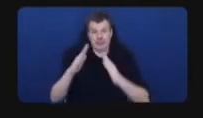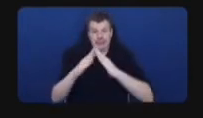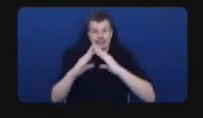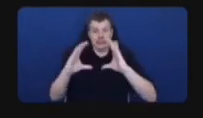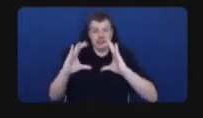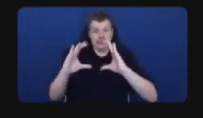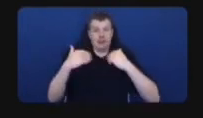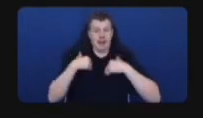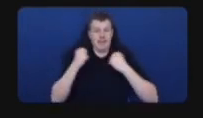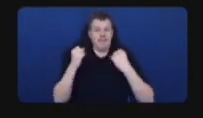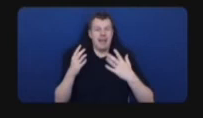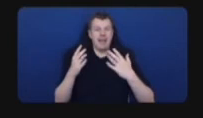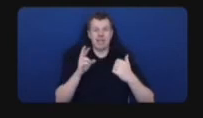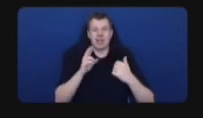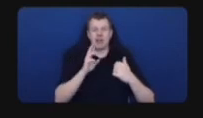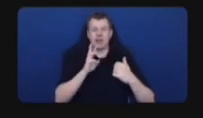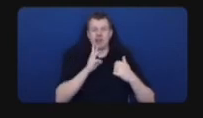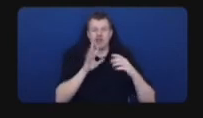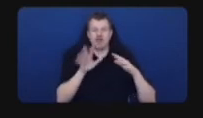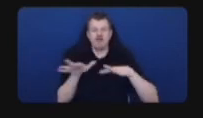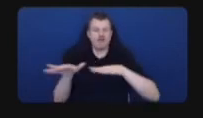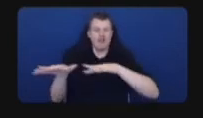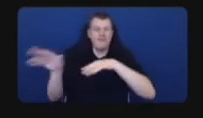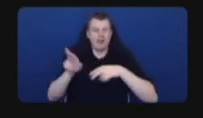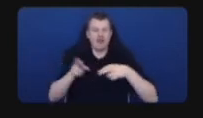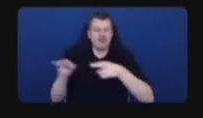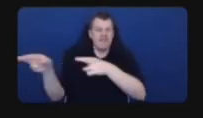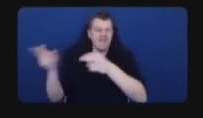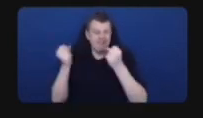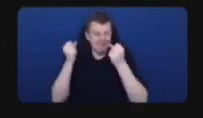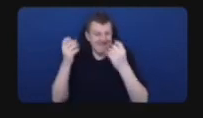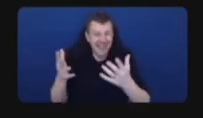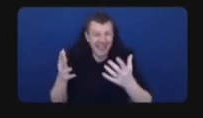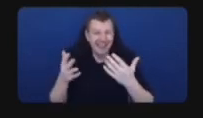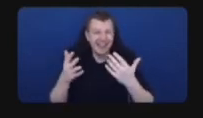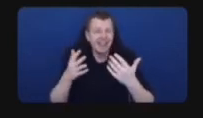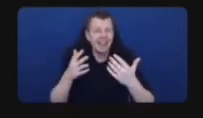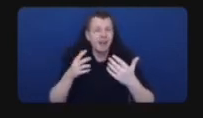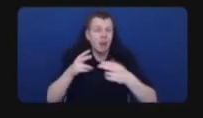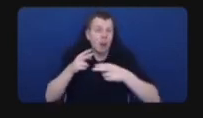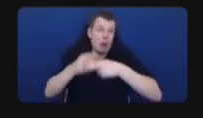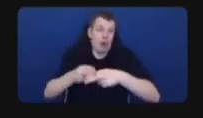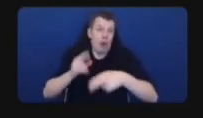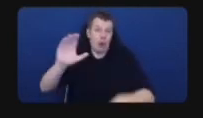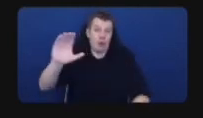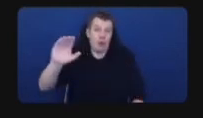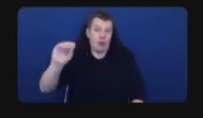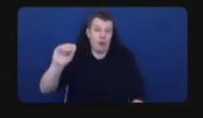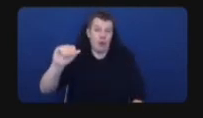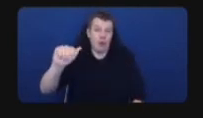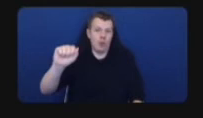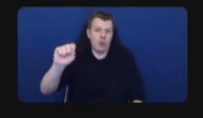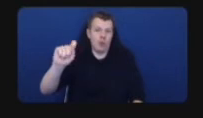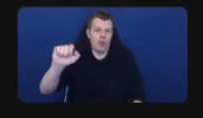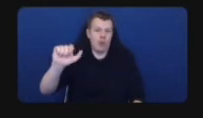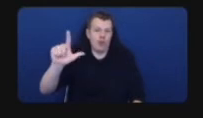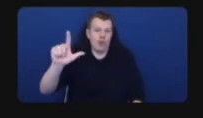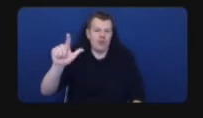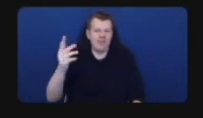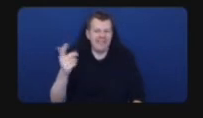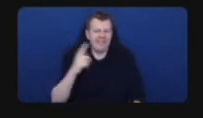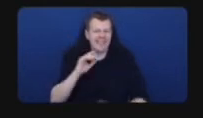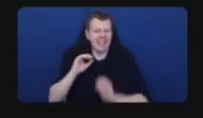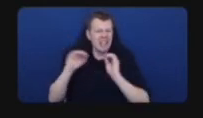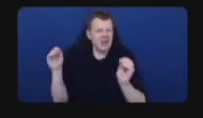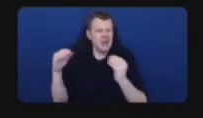较容易引起积水。因为费城这里费城呢是有很多费城周围是有很多湖